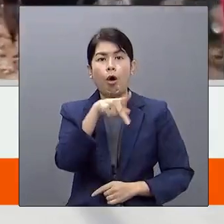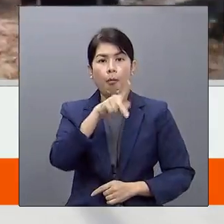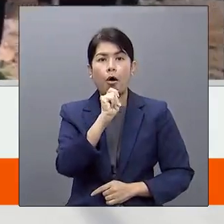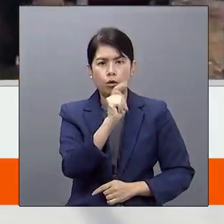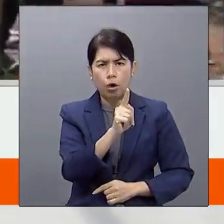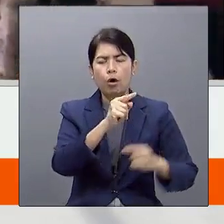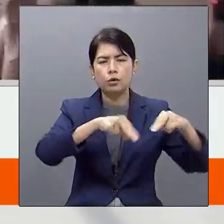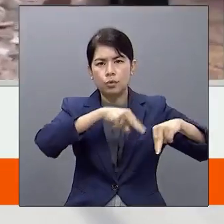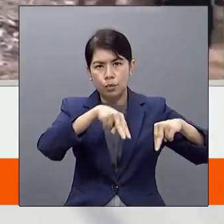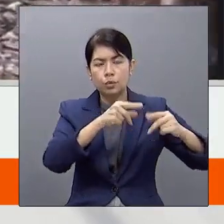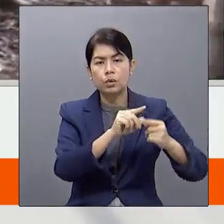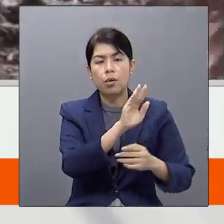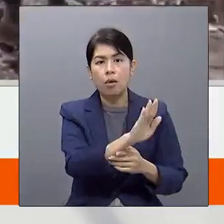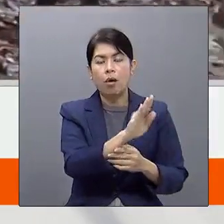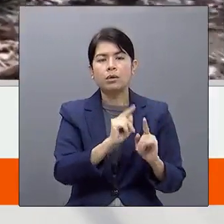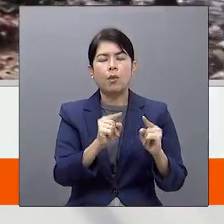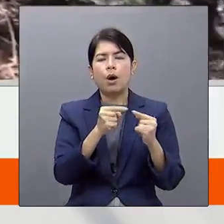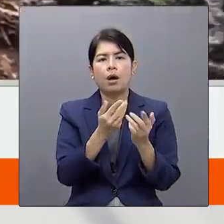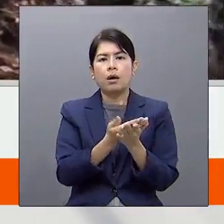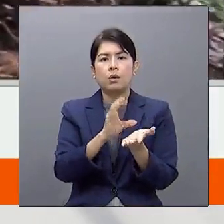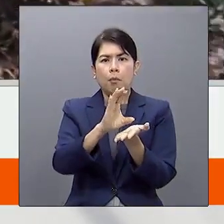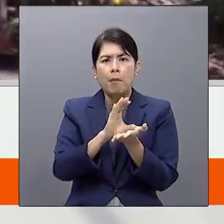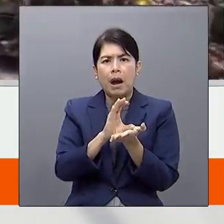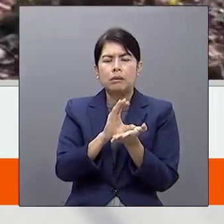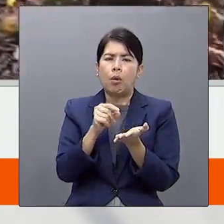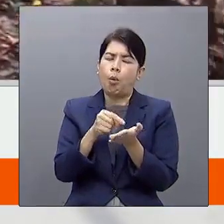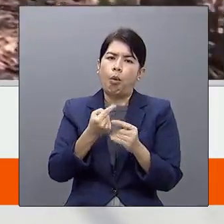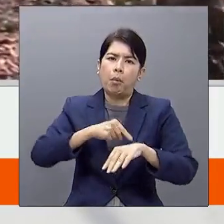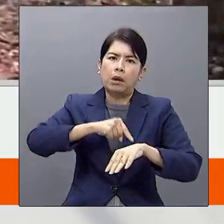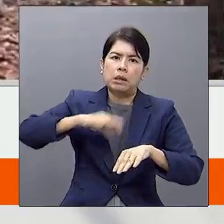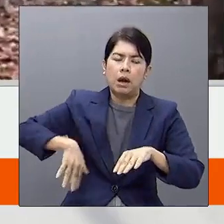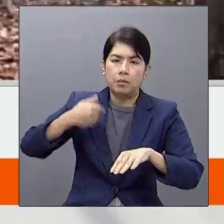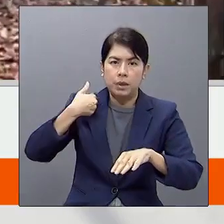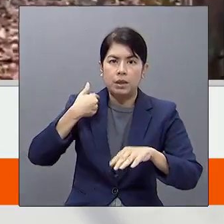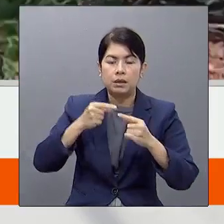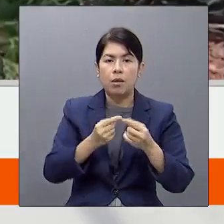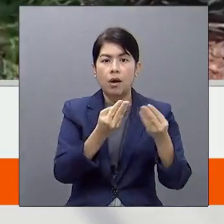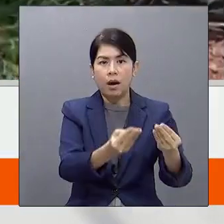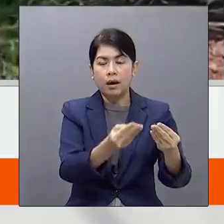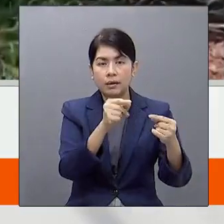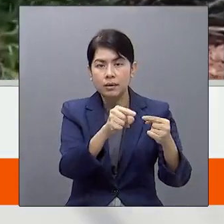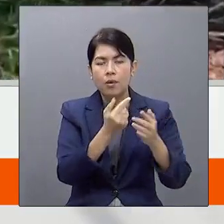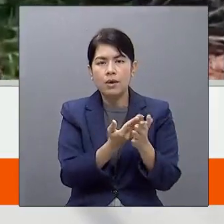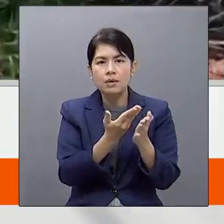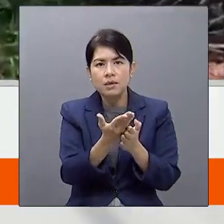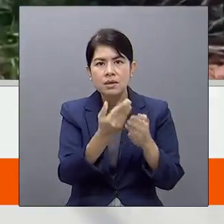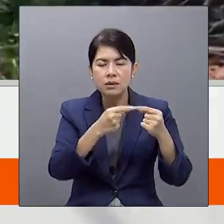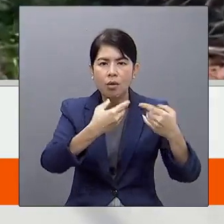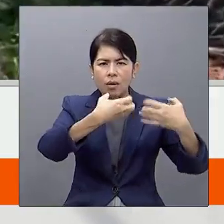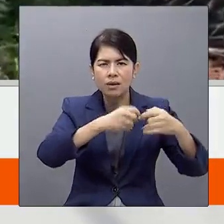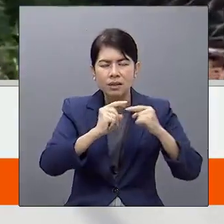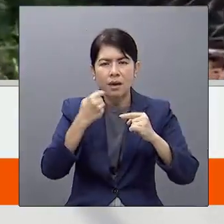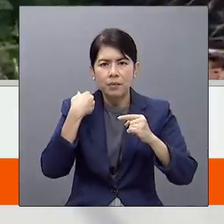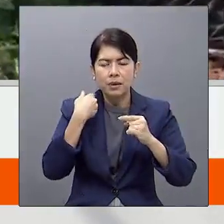องพอได้เงินงบประมาณเนี่ยก็ไม่มาแล้วก็ให้เฉพาะภารกิจไปดับไฟก็คือซื้อเครื่องมือดับไฟซึ่งจริงๆแล้วผมคิดว่